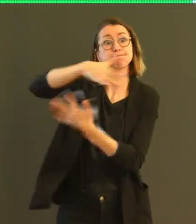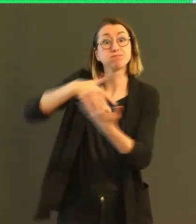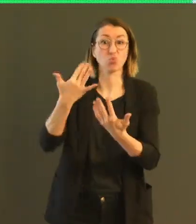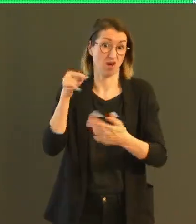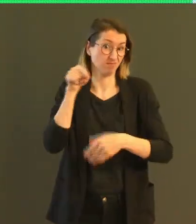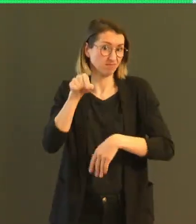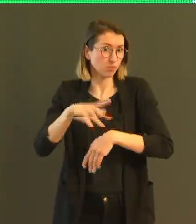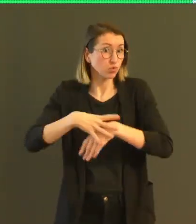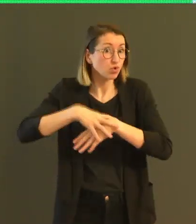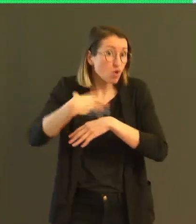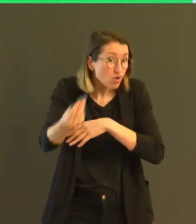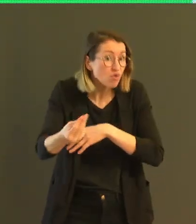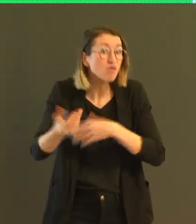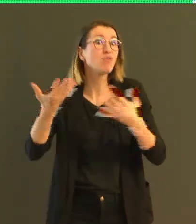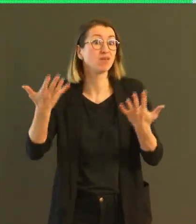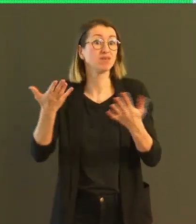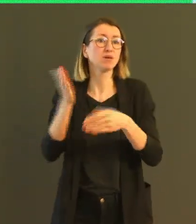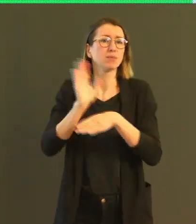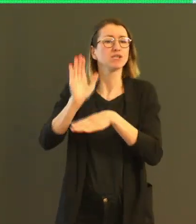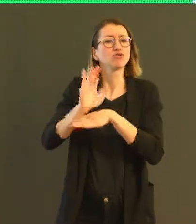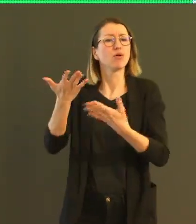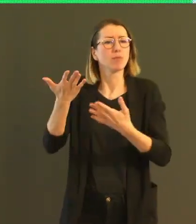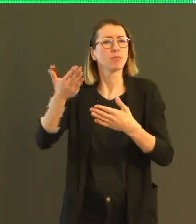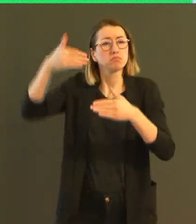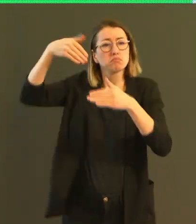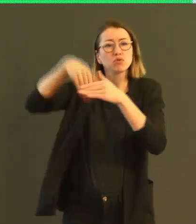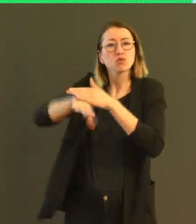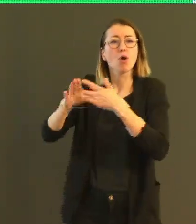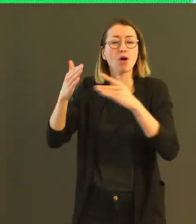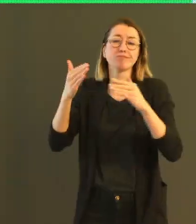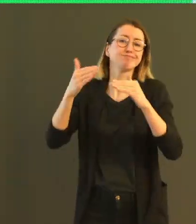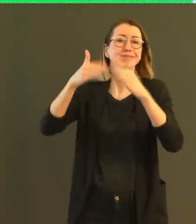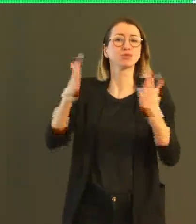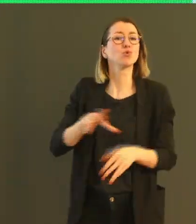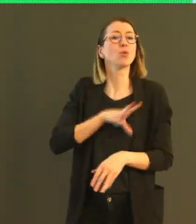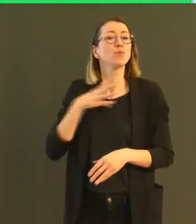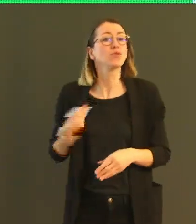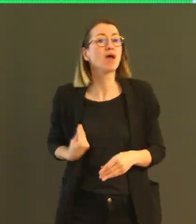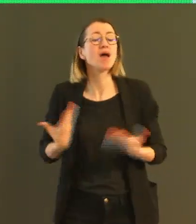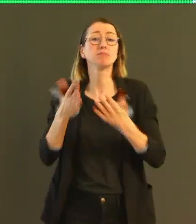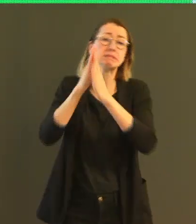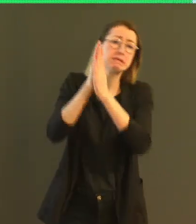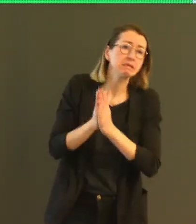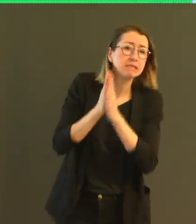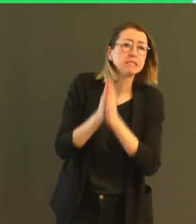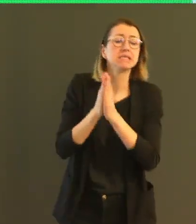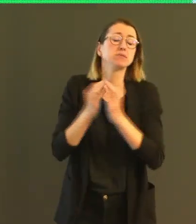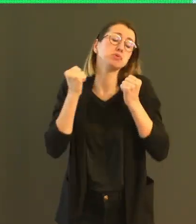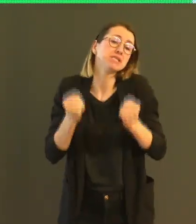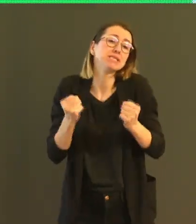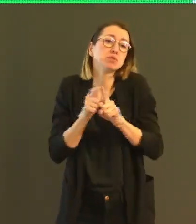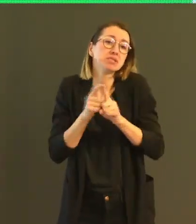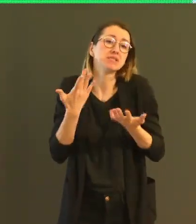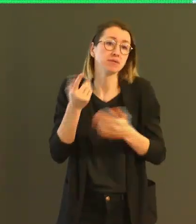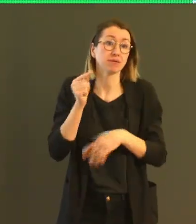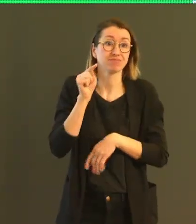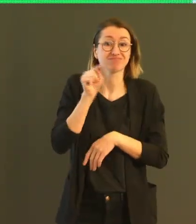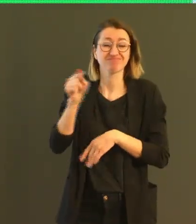par exemple dans une maison communale ou dans une église si c'est possible ou malheureusement au niveau d'un